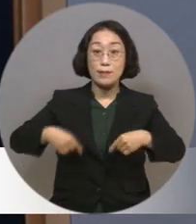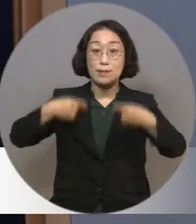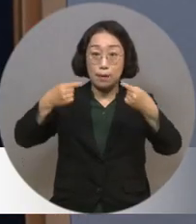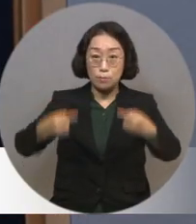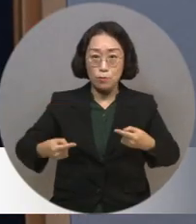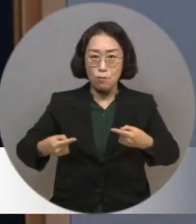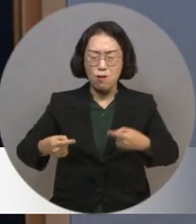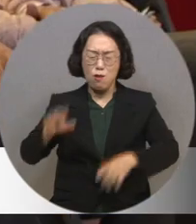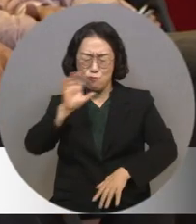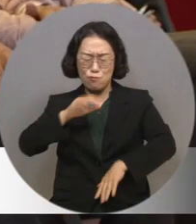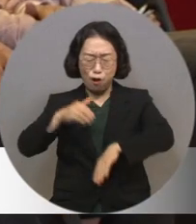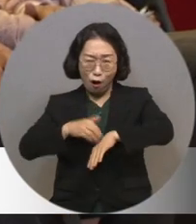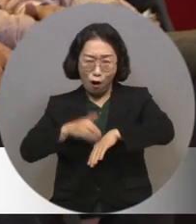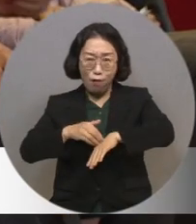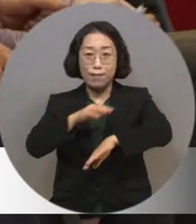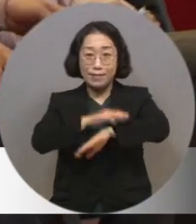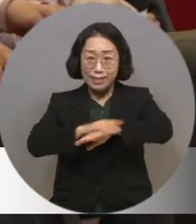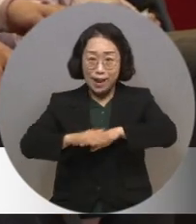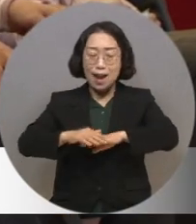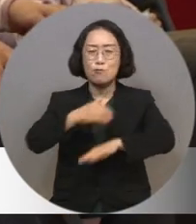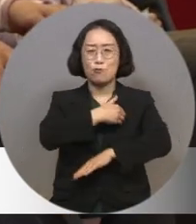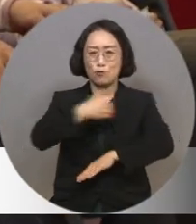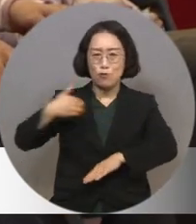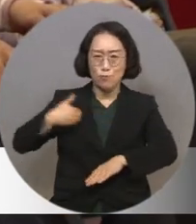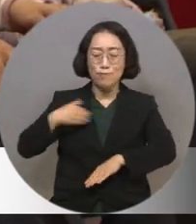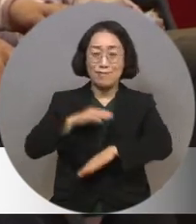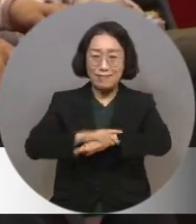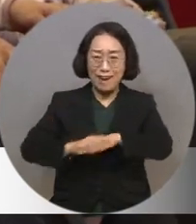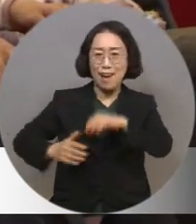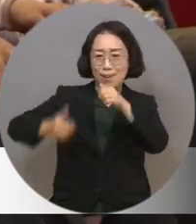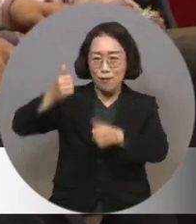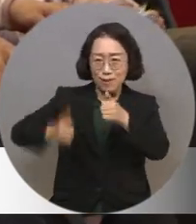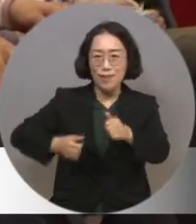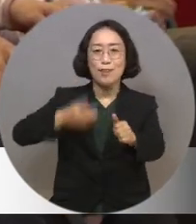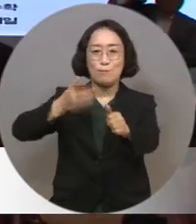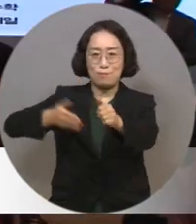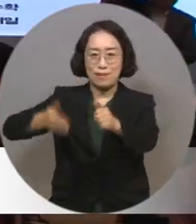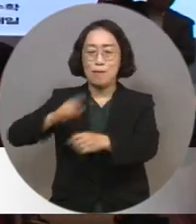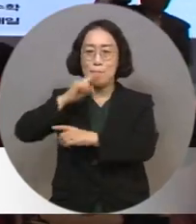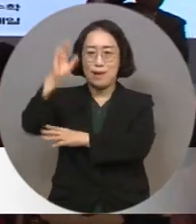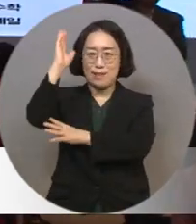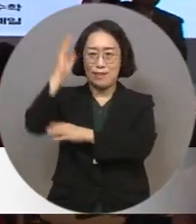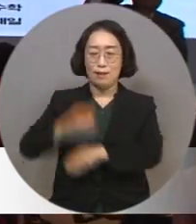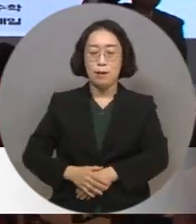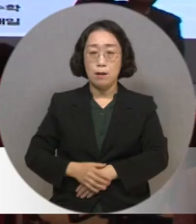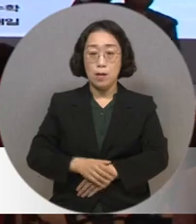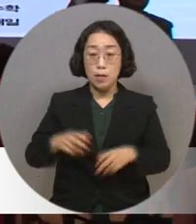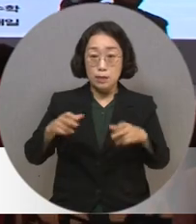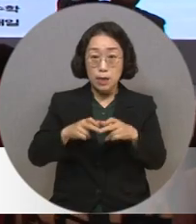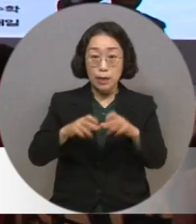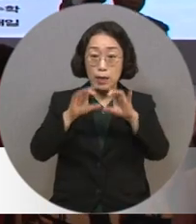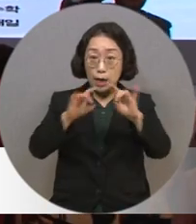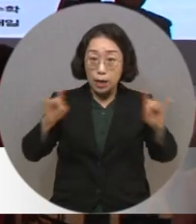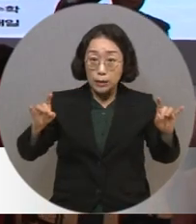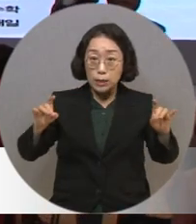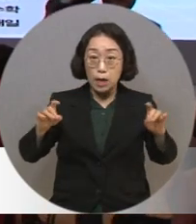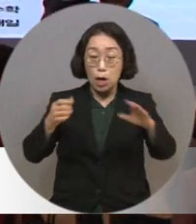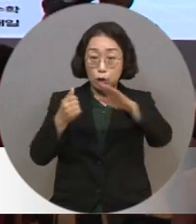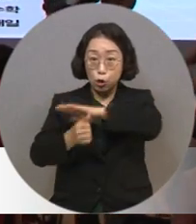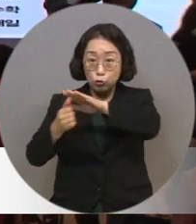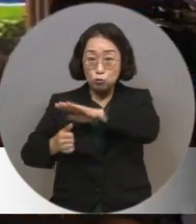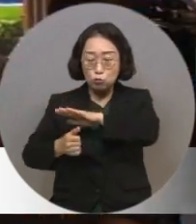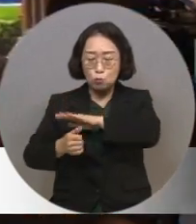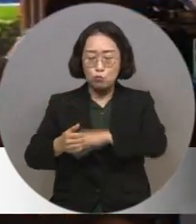닦은 기량을 마음껏 발휘하길 응원한다고 전했습니다. 이를 통하여 장애인 선수단 모두가